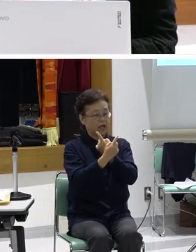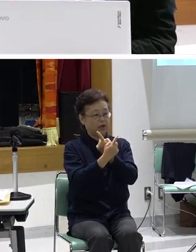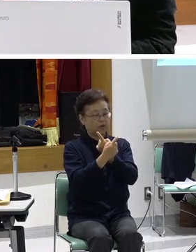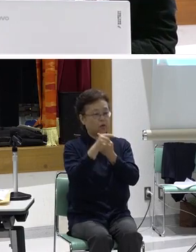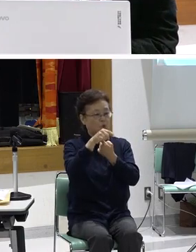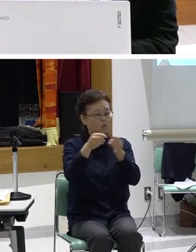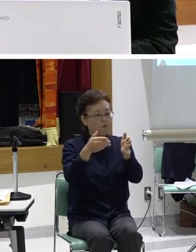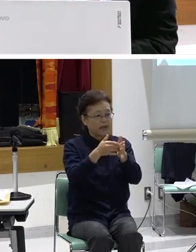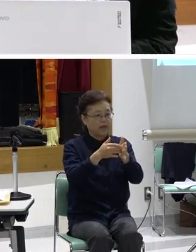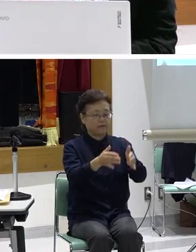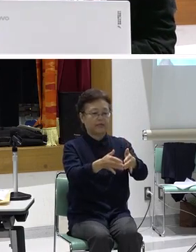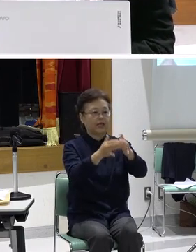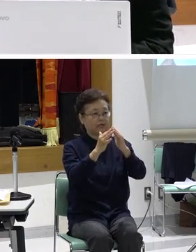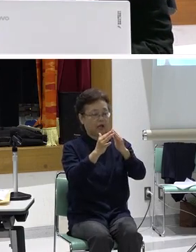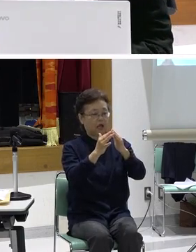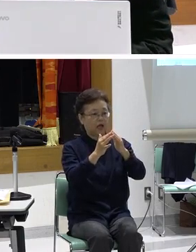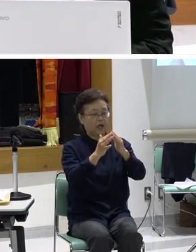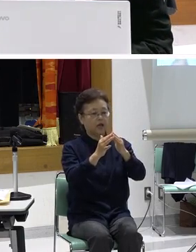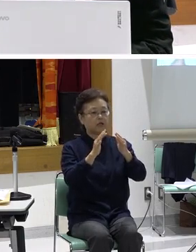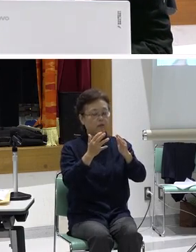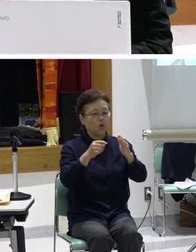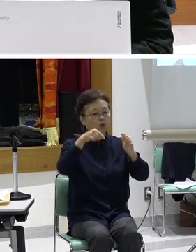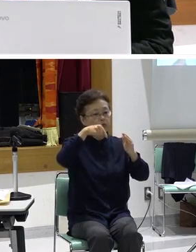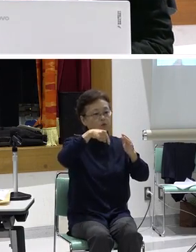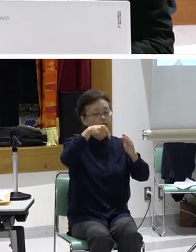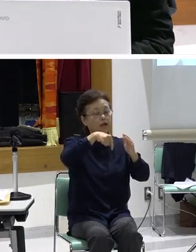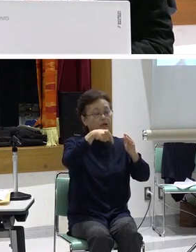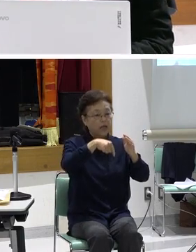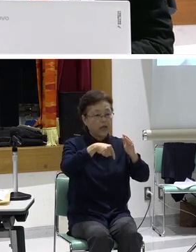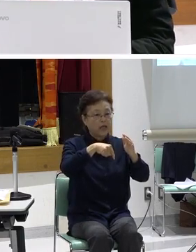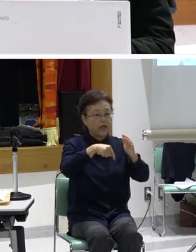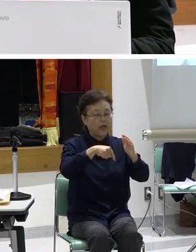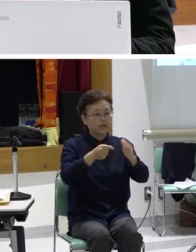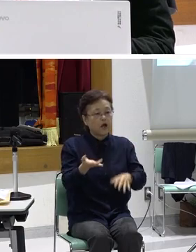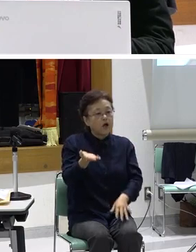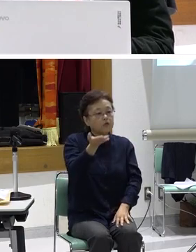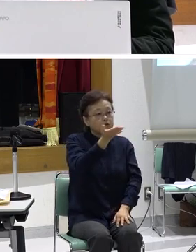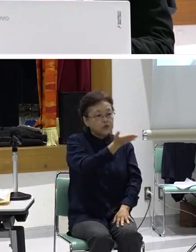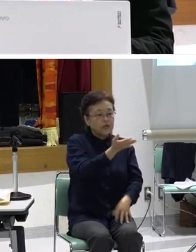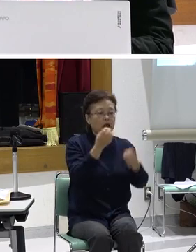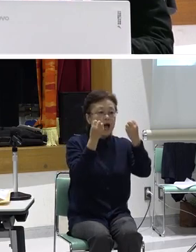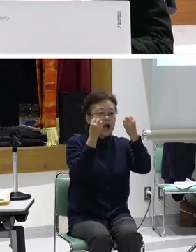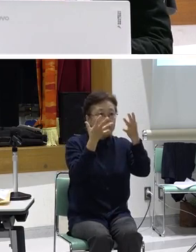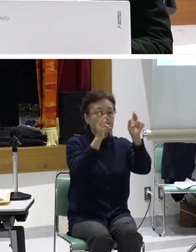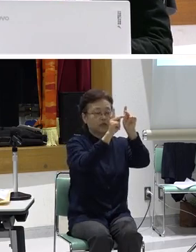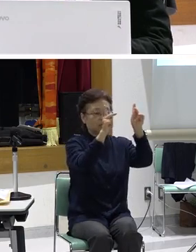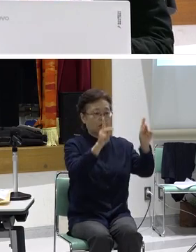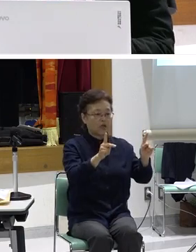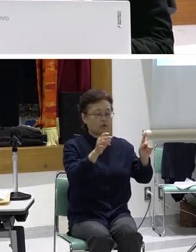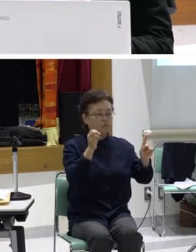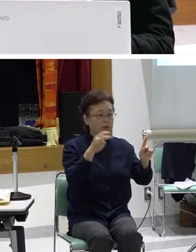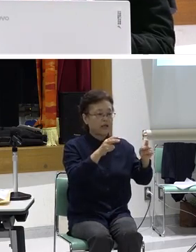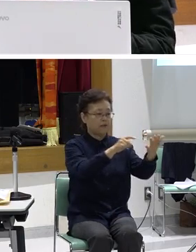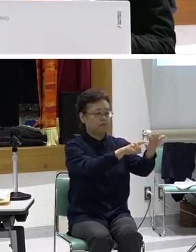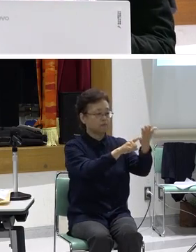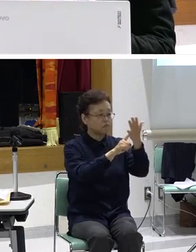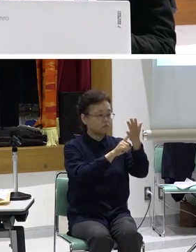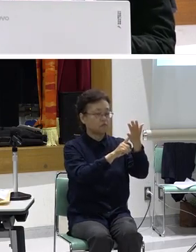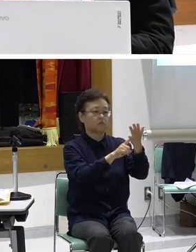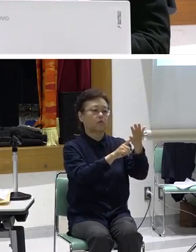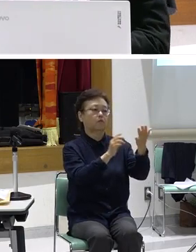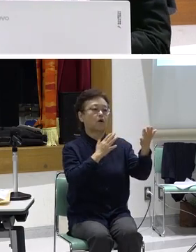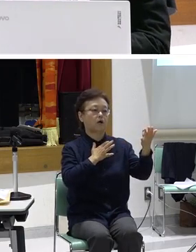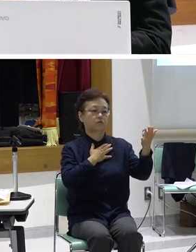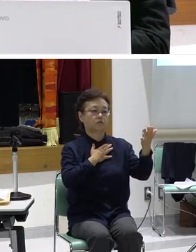、例えばその中で、いろいろ次の逆に新しい課題が見えてきたな、じゃあそれをも